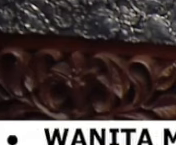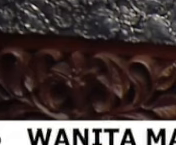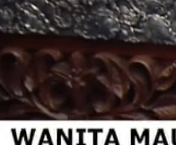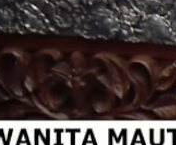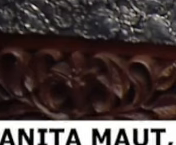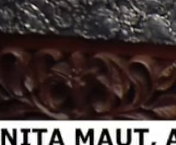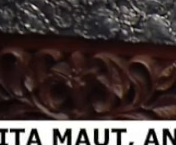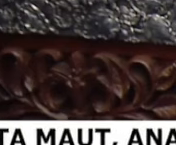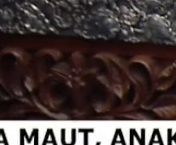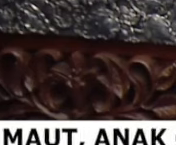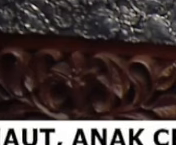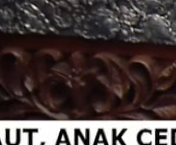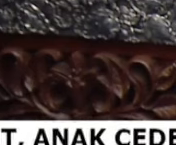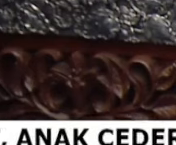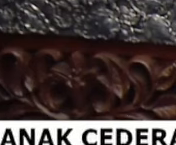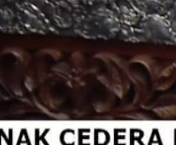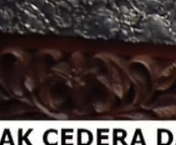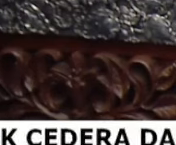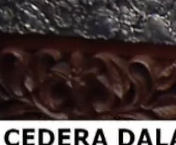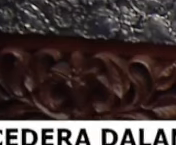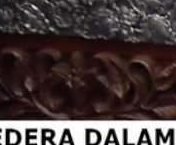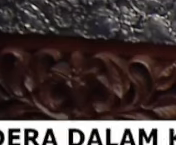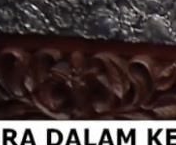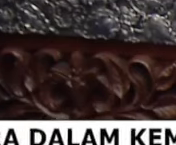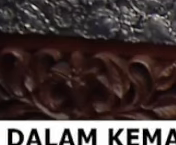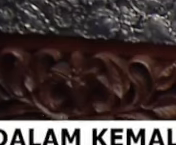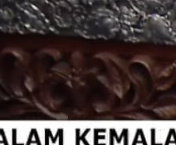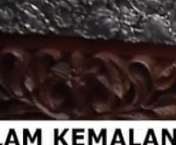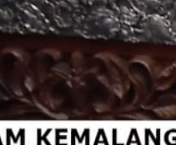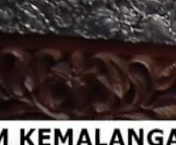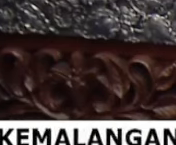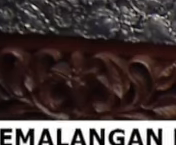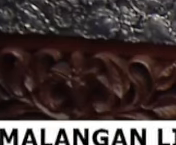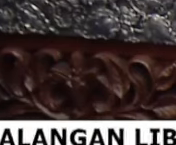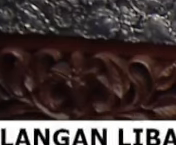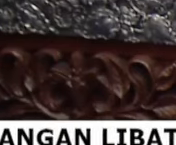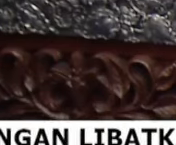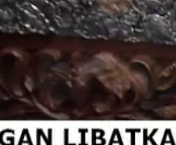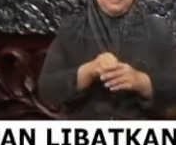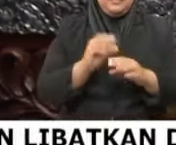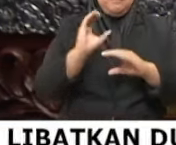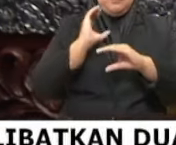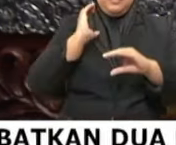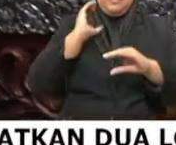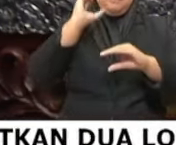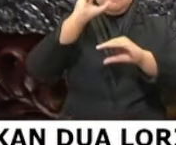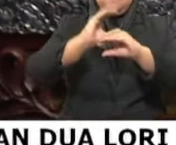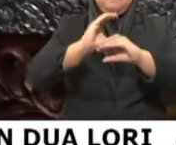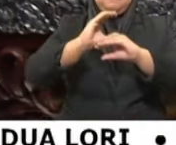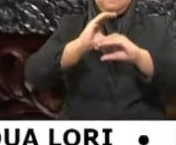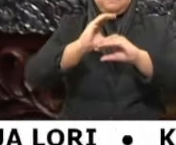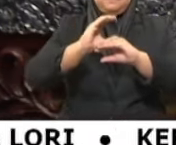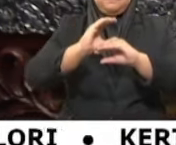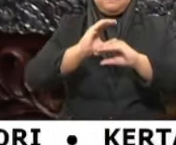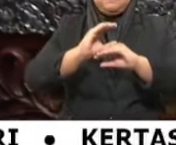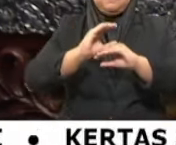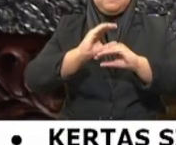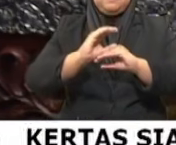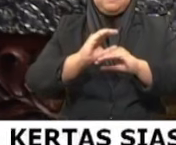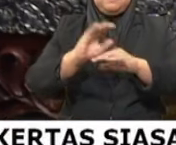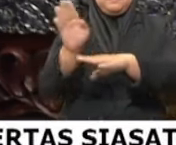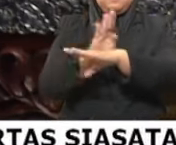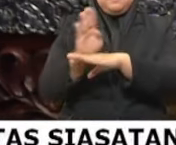dilibatkan dalam mesyuarat yang melibatkan sektor pelaburan perdagangan dan